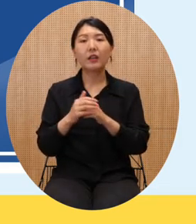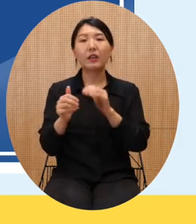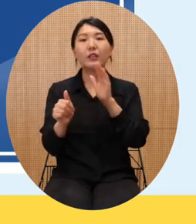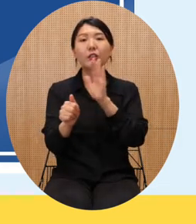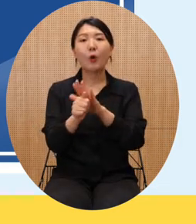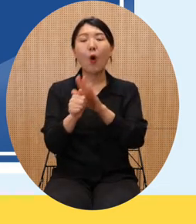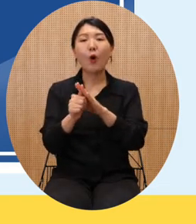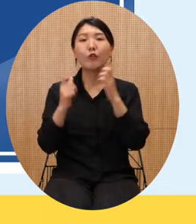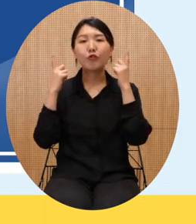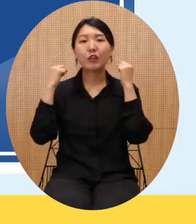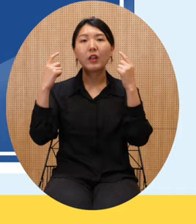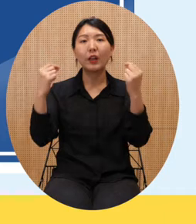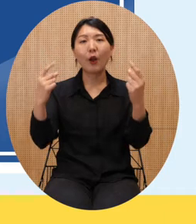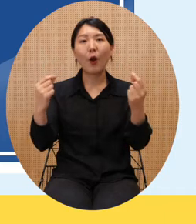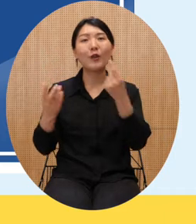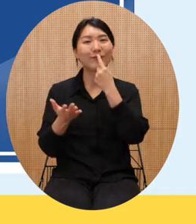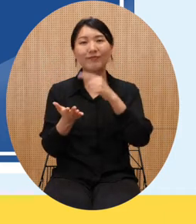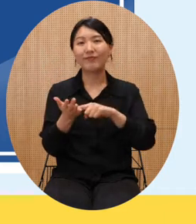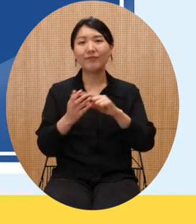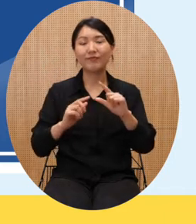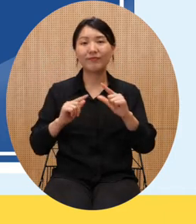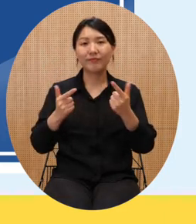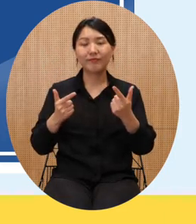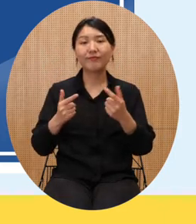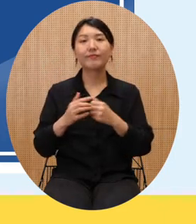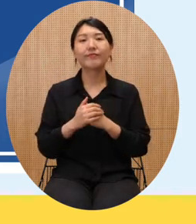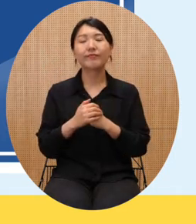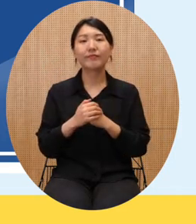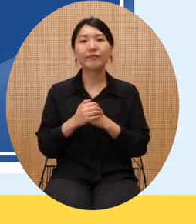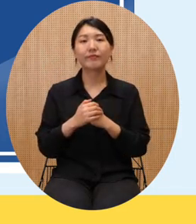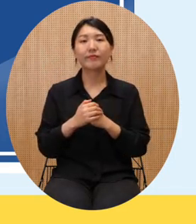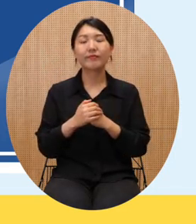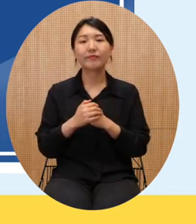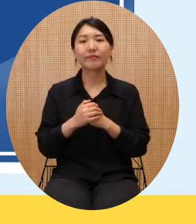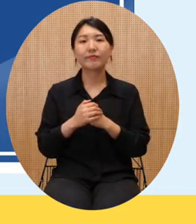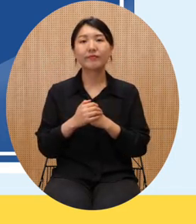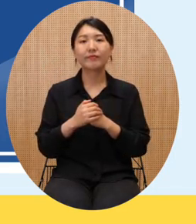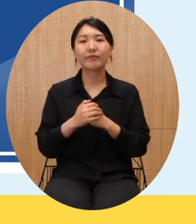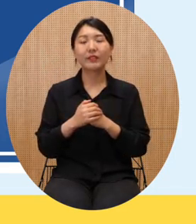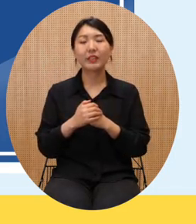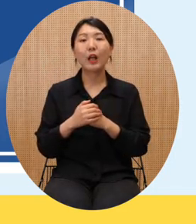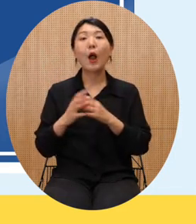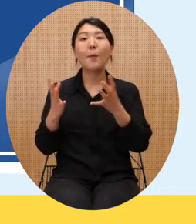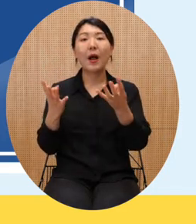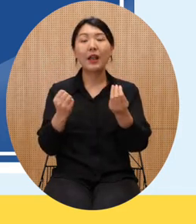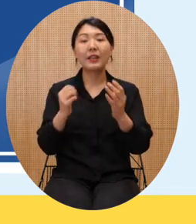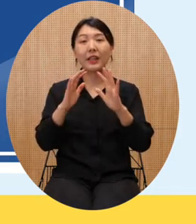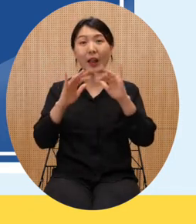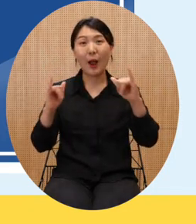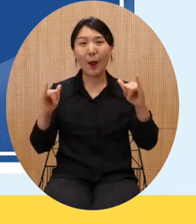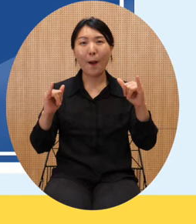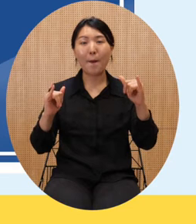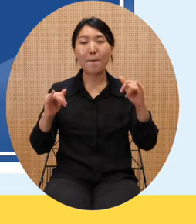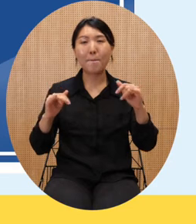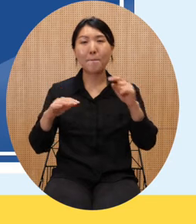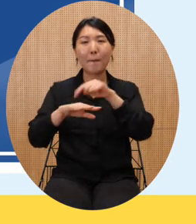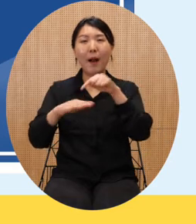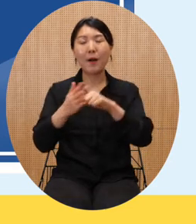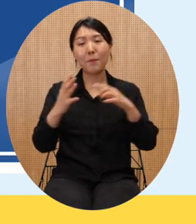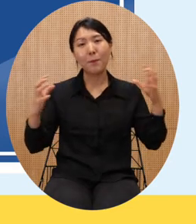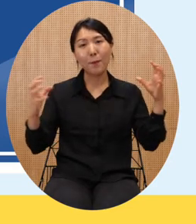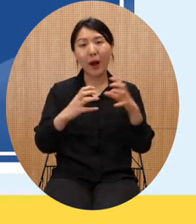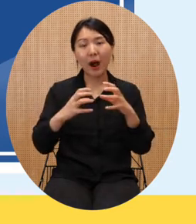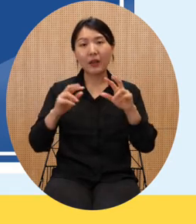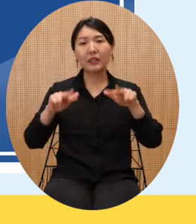이런 지원 자체가 유지되는 것 자체가 그렇게 쉬운 일이 아니더라고요. 그러니까 굉장히 많은 사람이